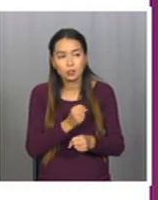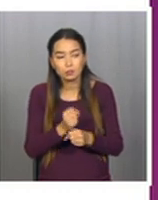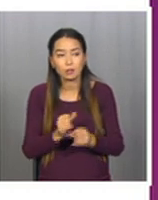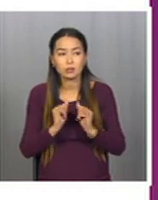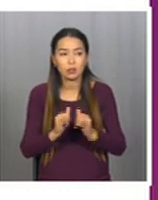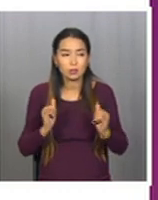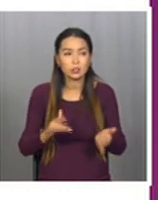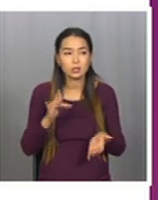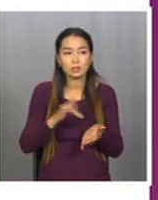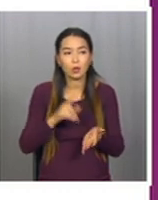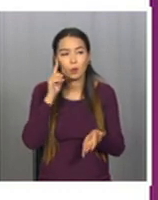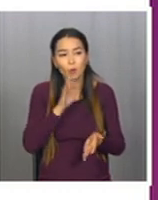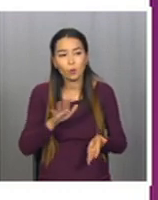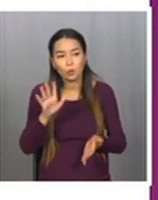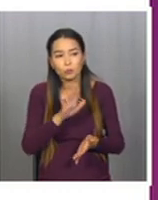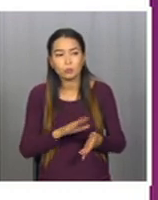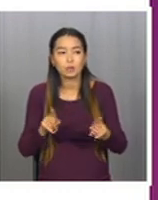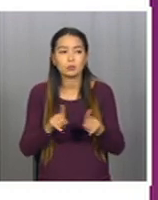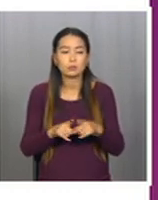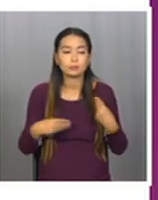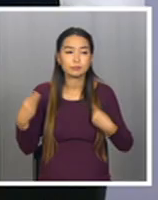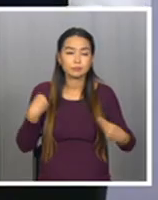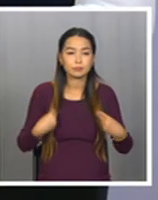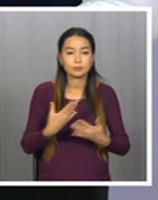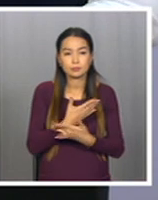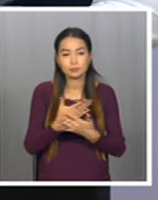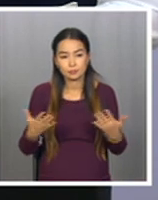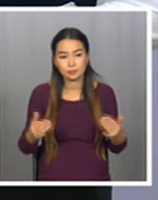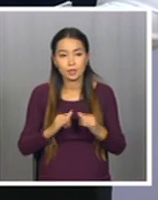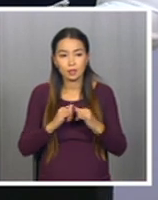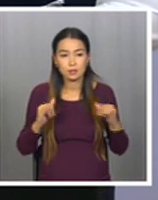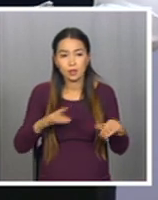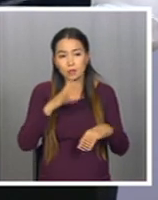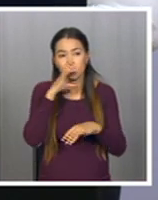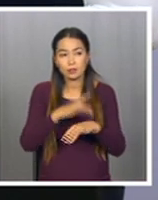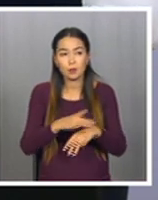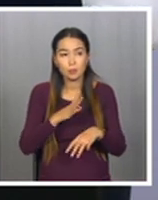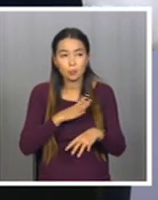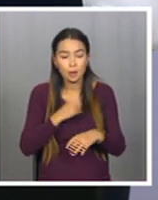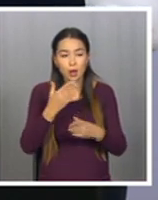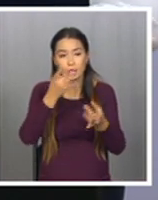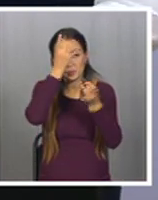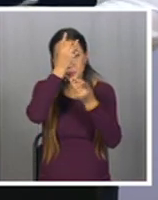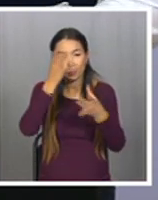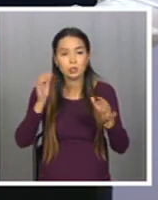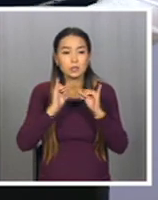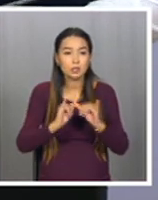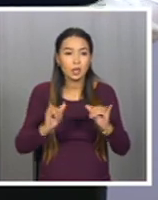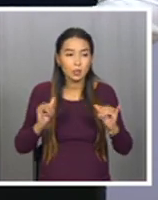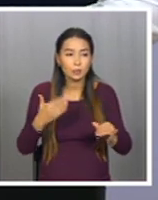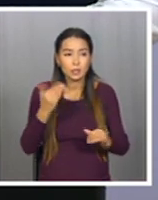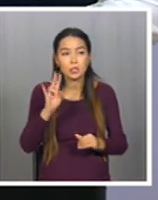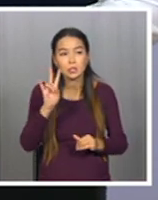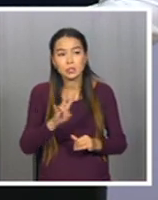Азияда өзіндік киім үлгісі қалыптасқанын байқадық. Ал енді рухани мәдениеттің дамуына келетін болсақ, діни